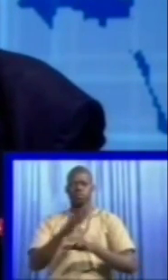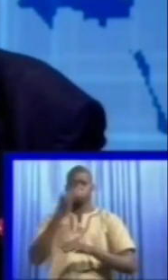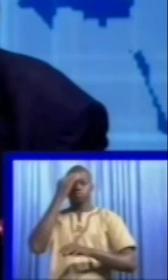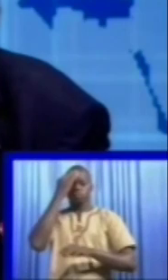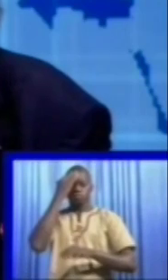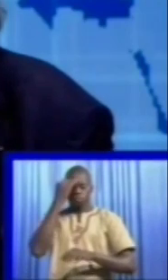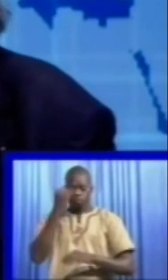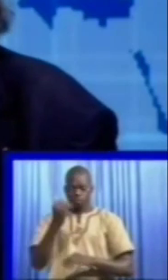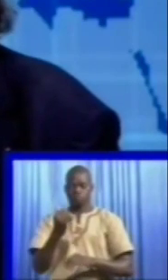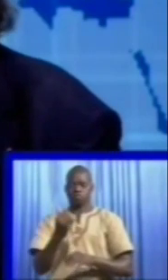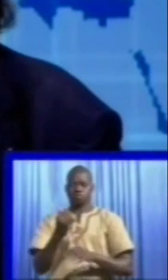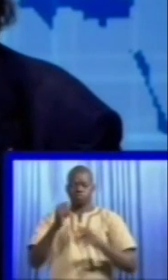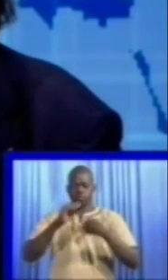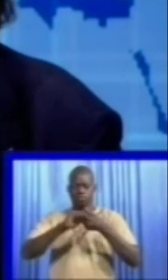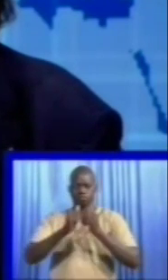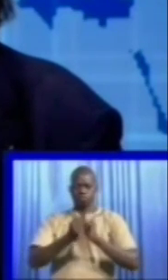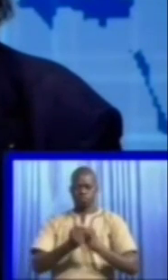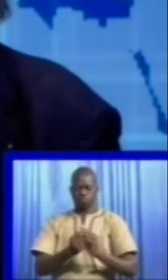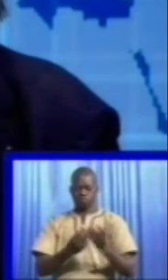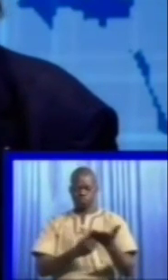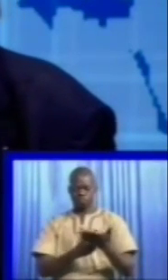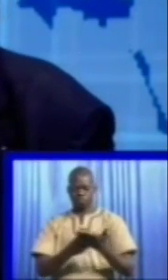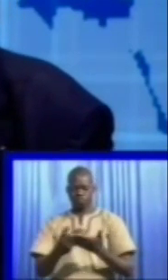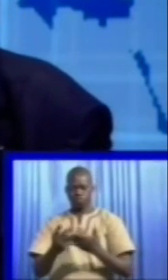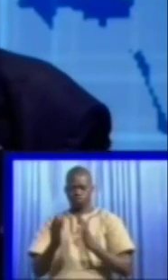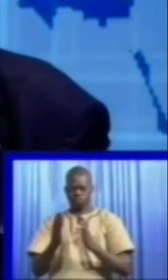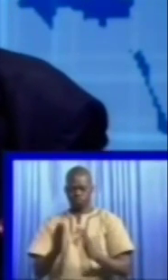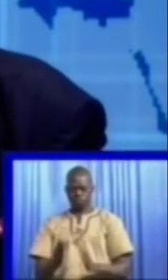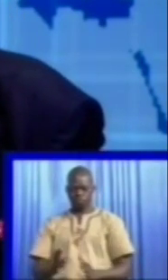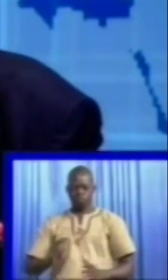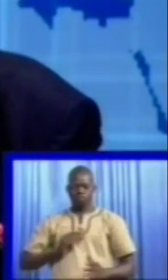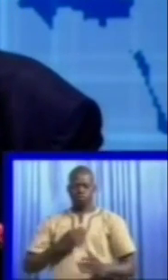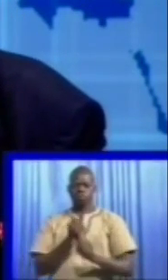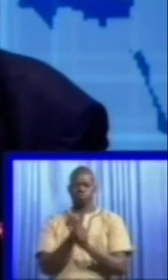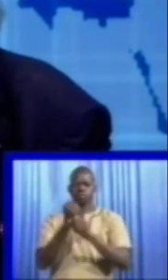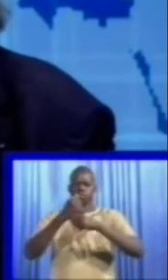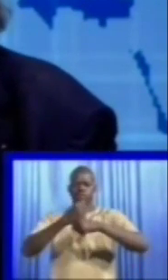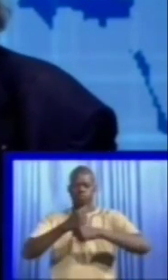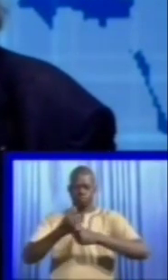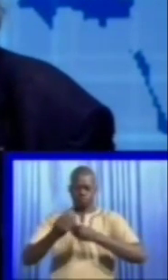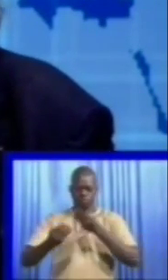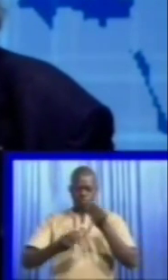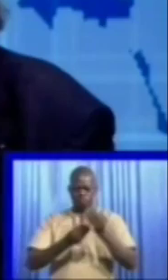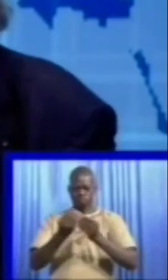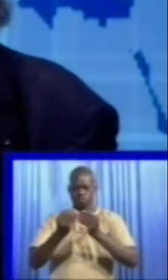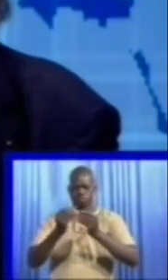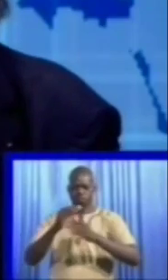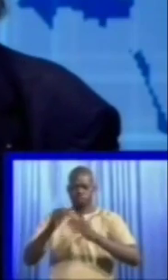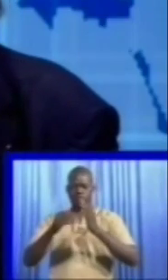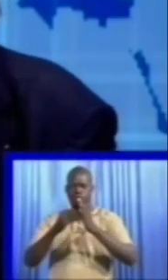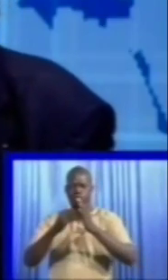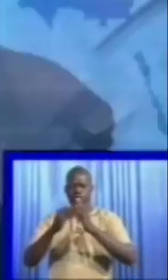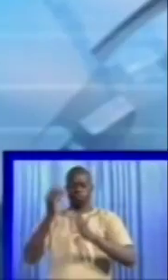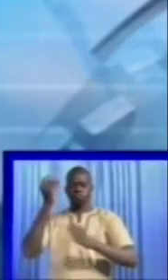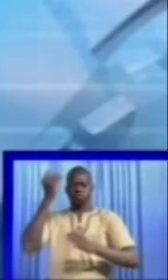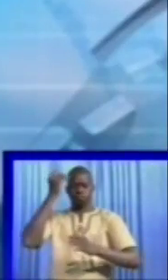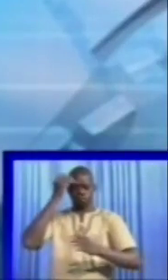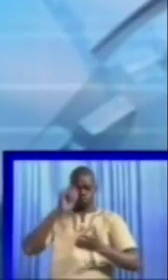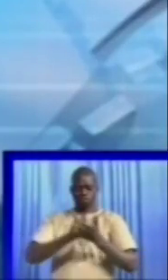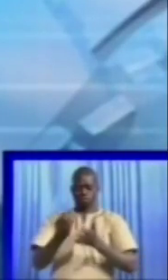cette défiance du lecteur. Et nous avons créé un observatoire de la déontologie. C'est-à-dire que